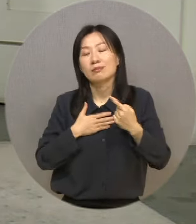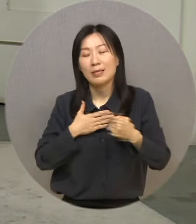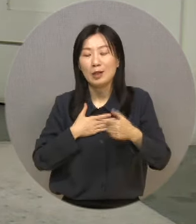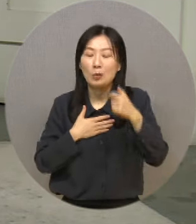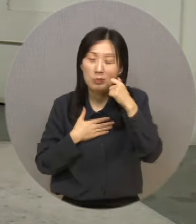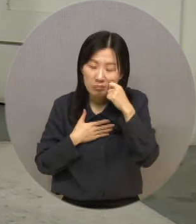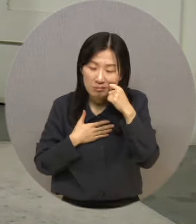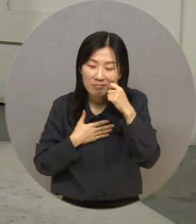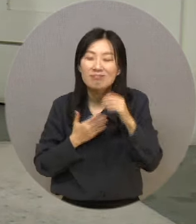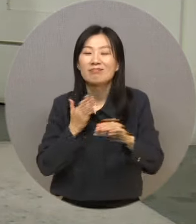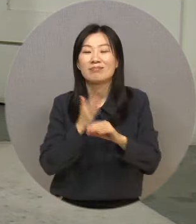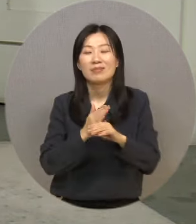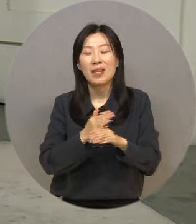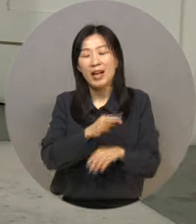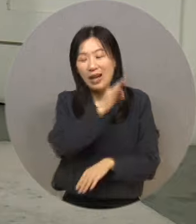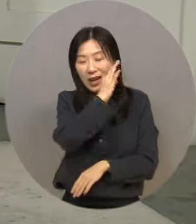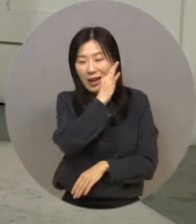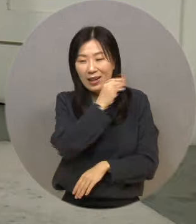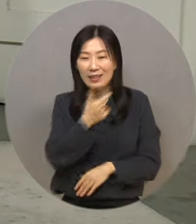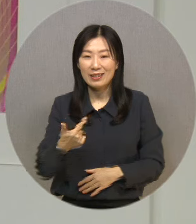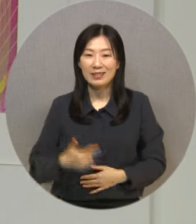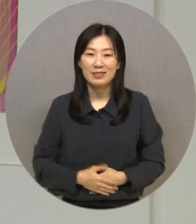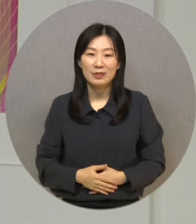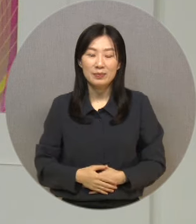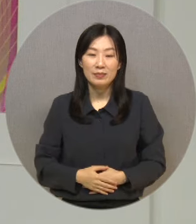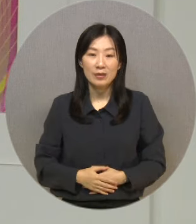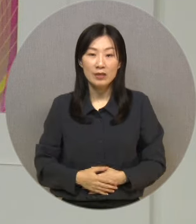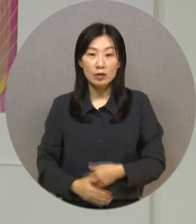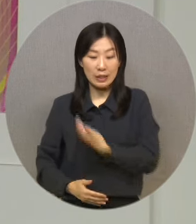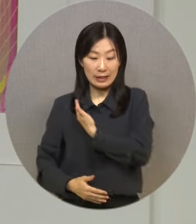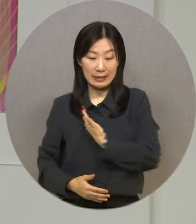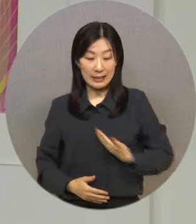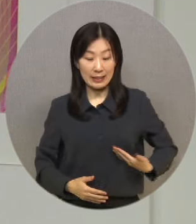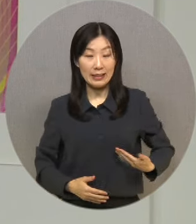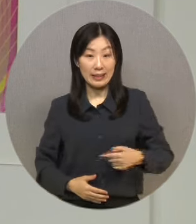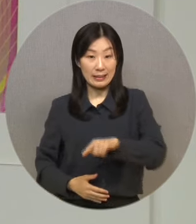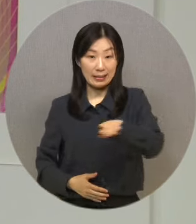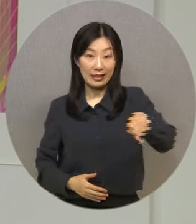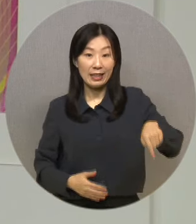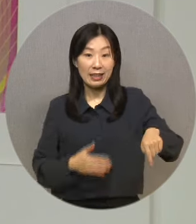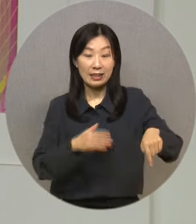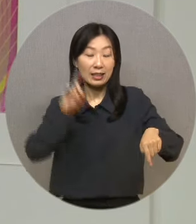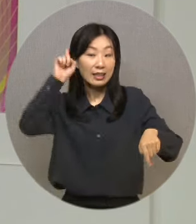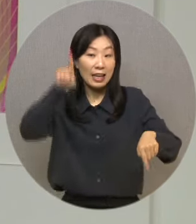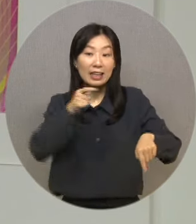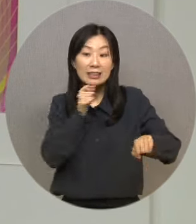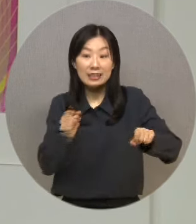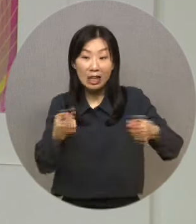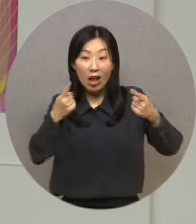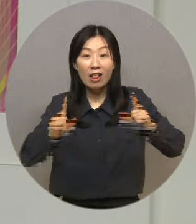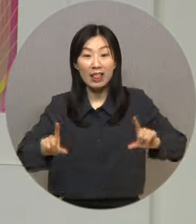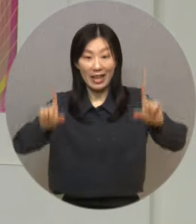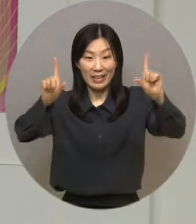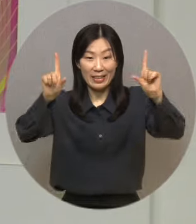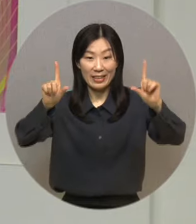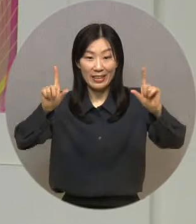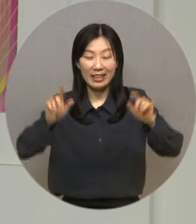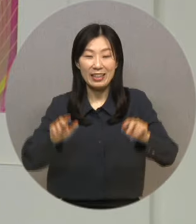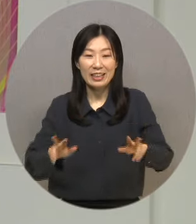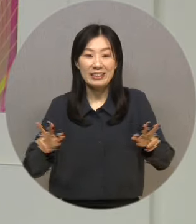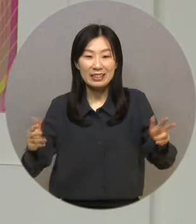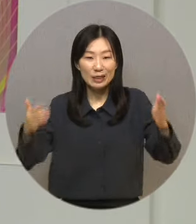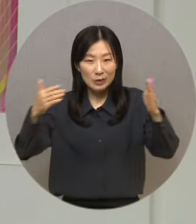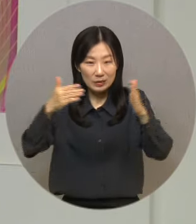있습니다. 아유 너무 부끄럽습니다. 네. 예. 그 우리 제자들한테 내일이 설날이잖아요. 네. 네. 네, 우리 그